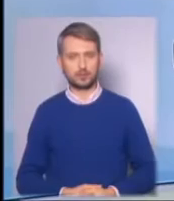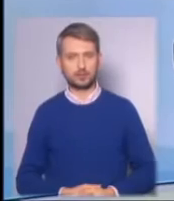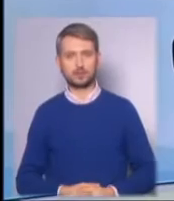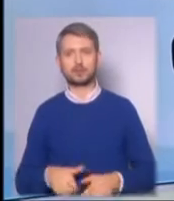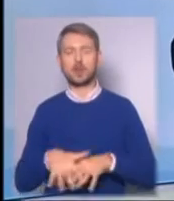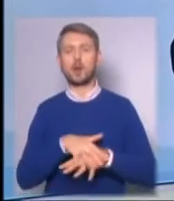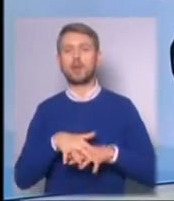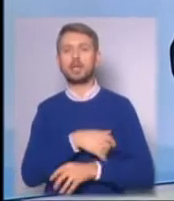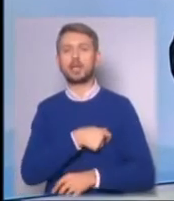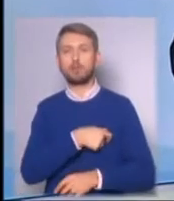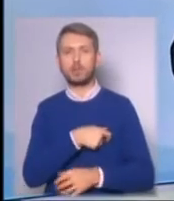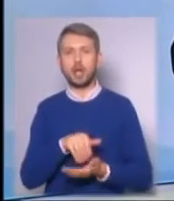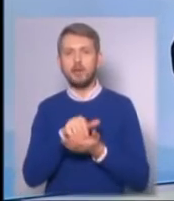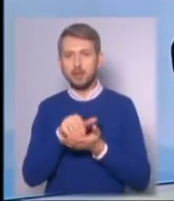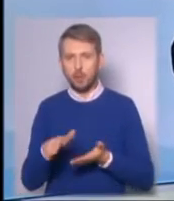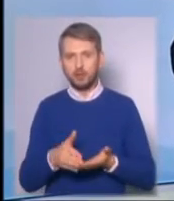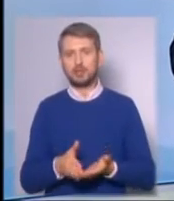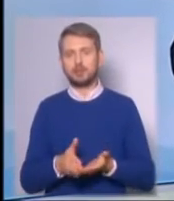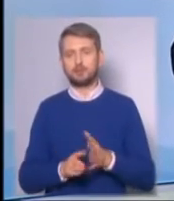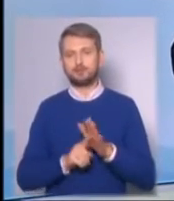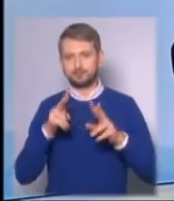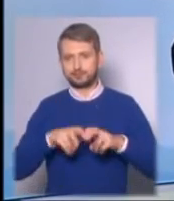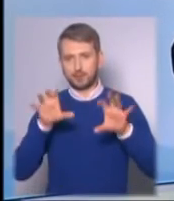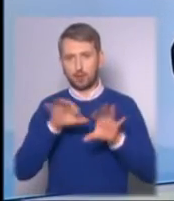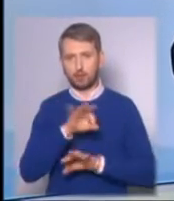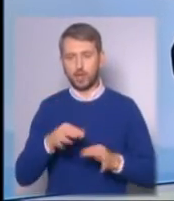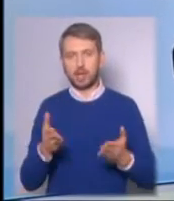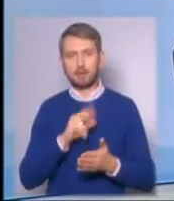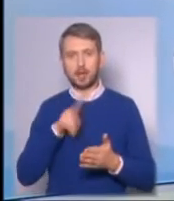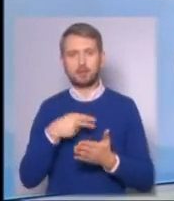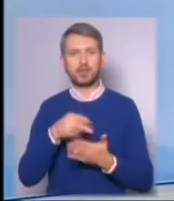Народні депутати відмовилися взятися за законопроект, який передбачав